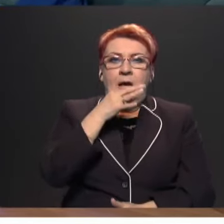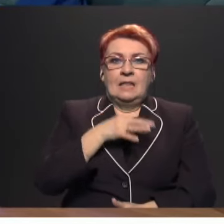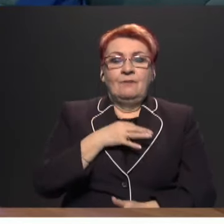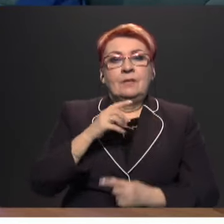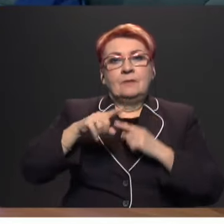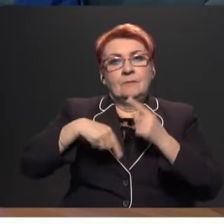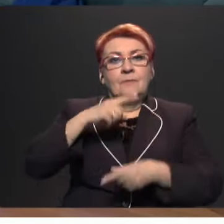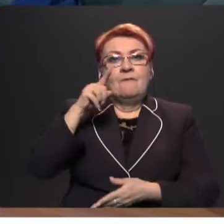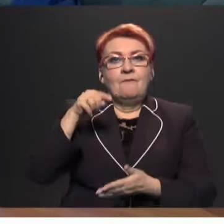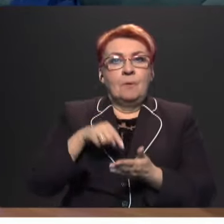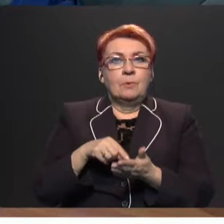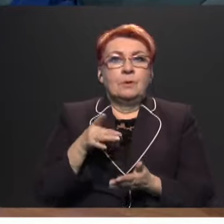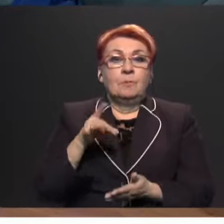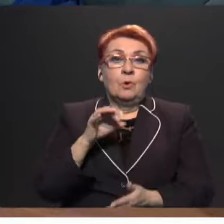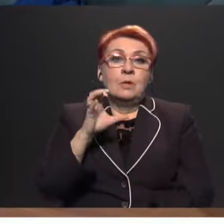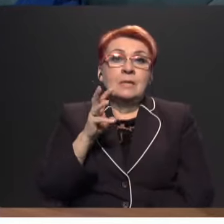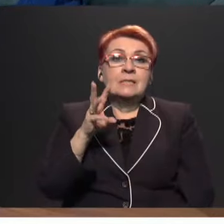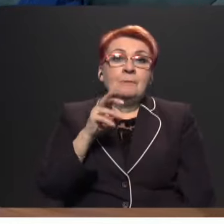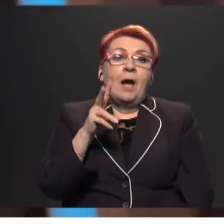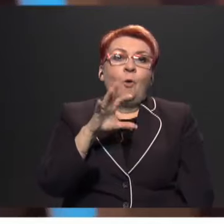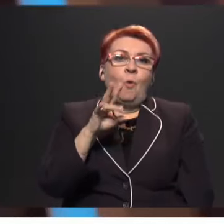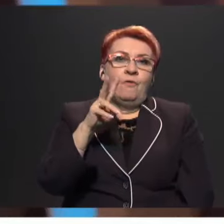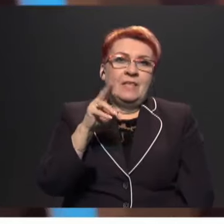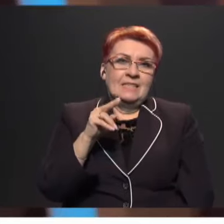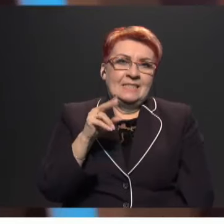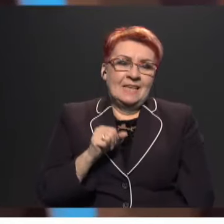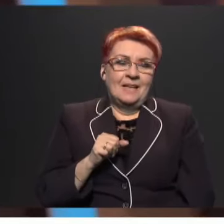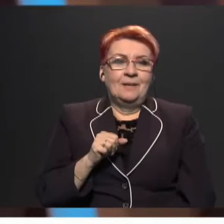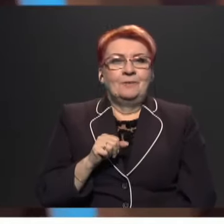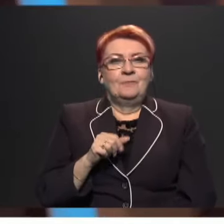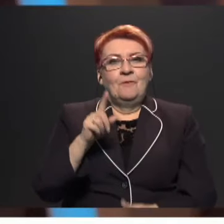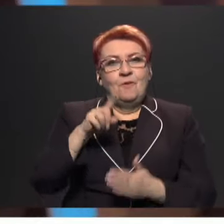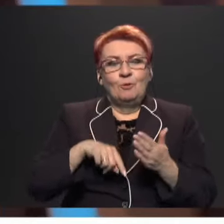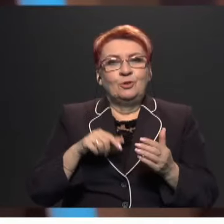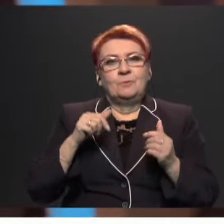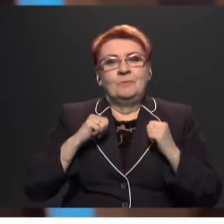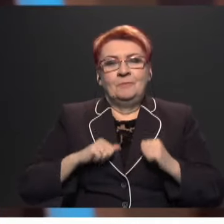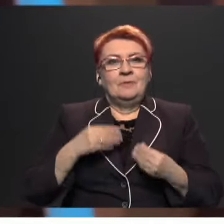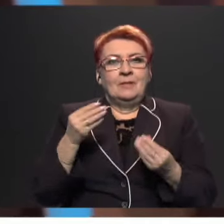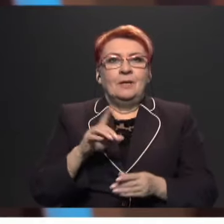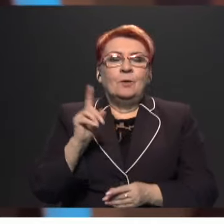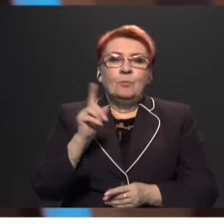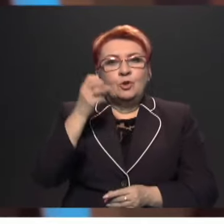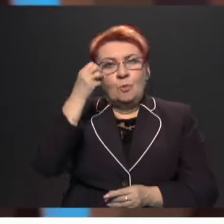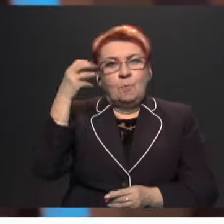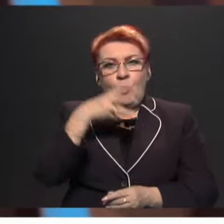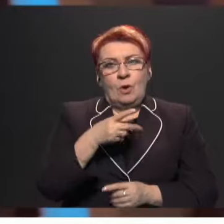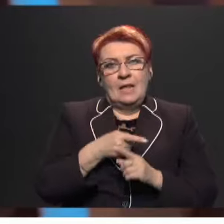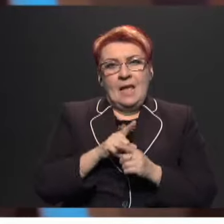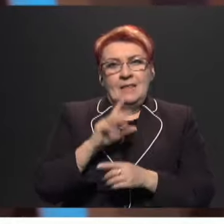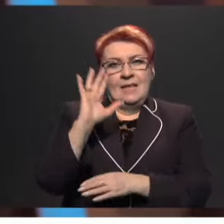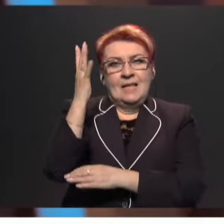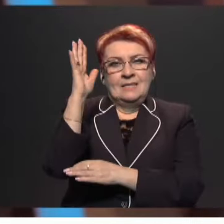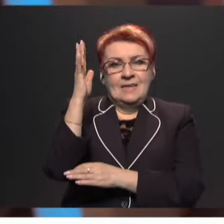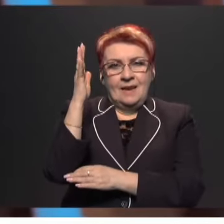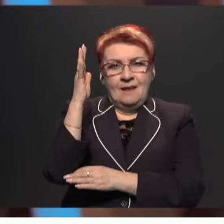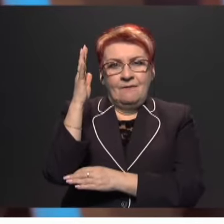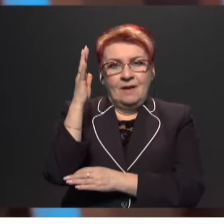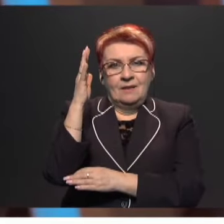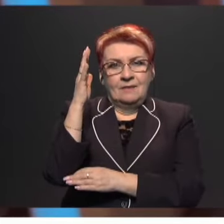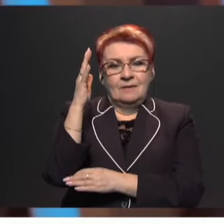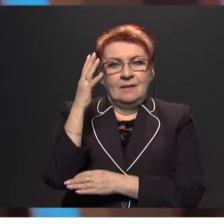один вопрос про смоковницу. Mm-hmm. Не дает он покоя верующим. Почему же Господь проклял это дерево и